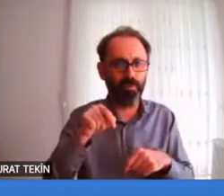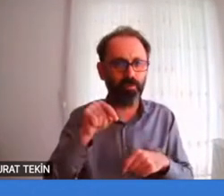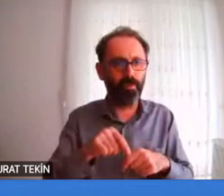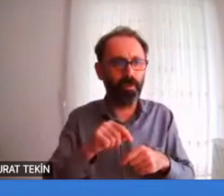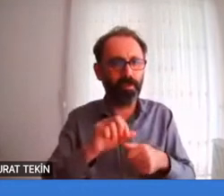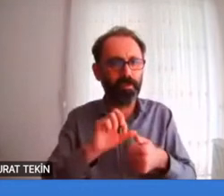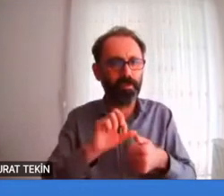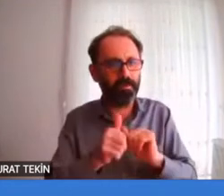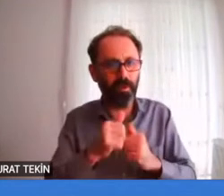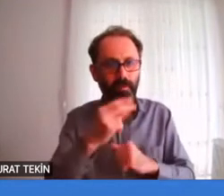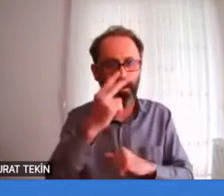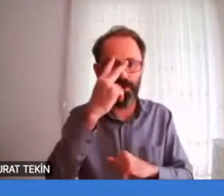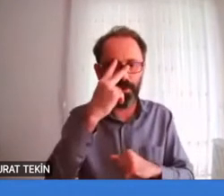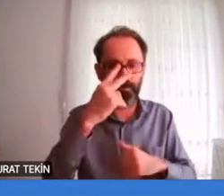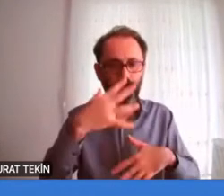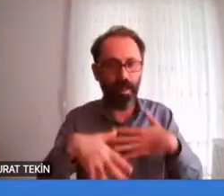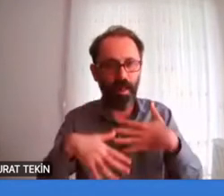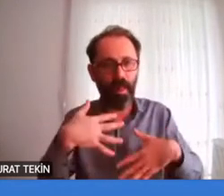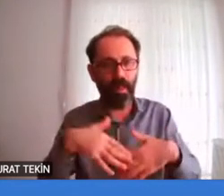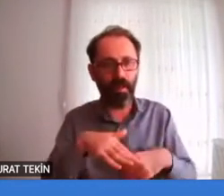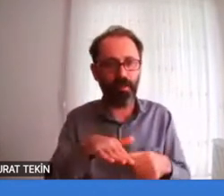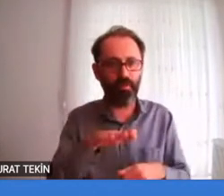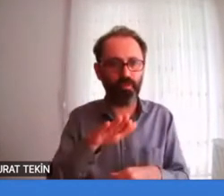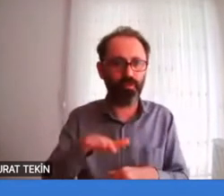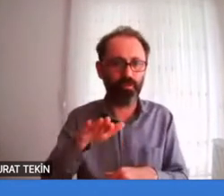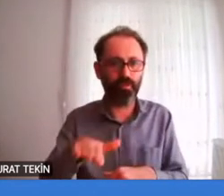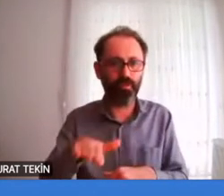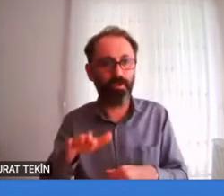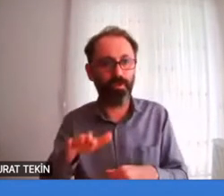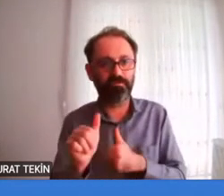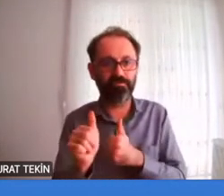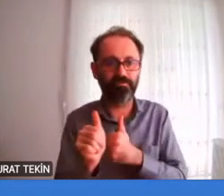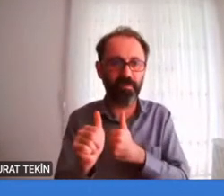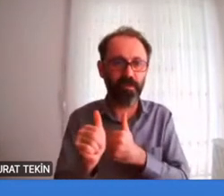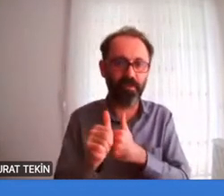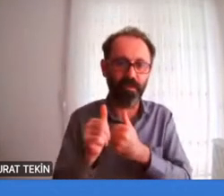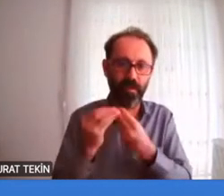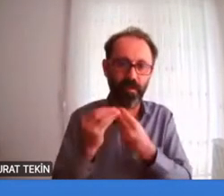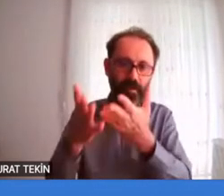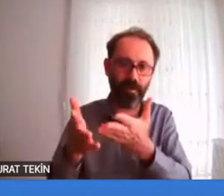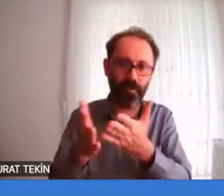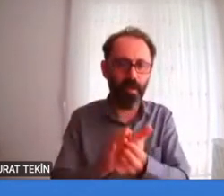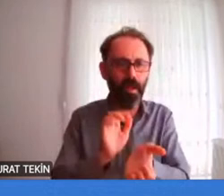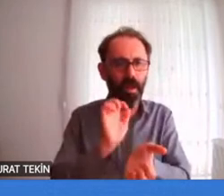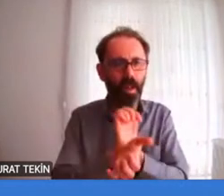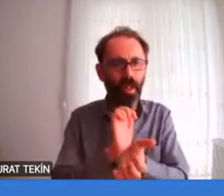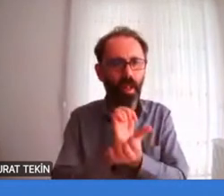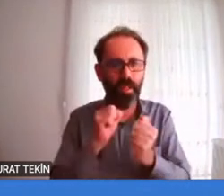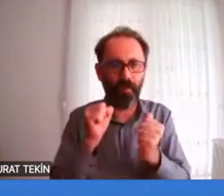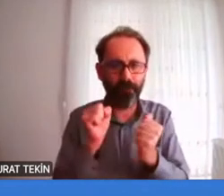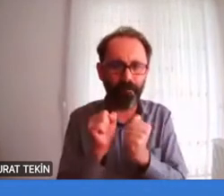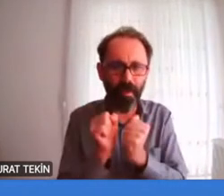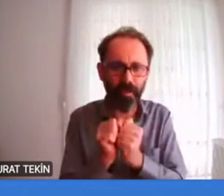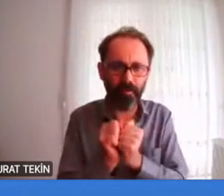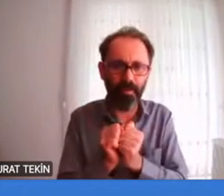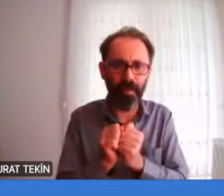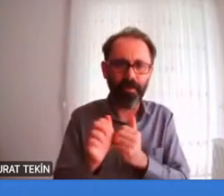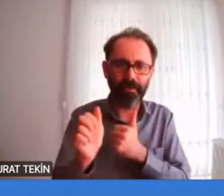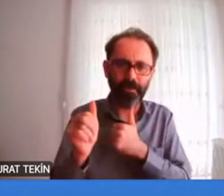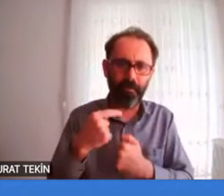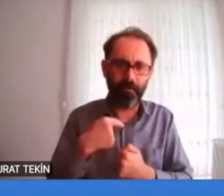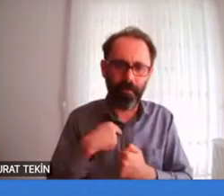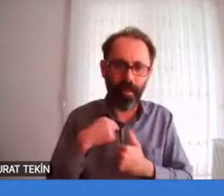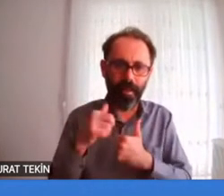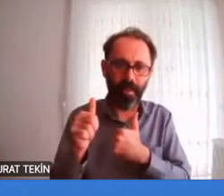bunu dünyanın en iyisi yapacağım dedi. Ve ondan sonra ailem, yani hiç istemeyen bir ailem şu anda bizi